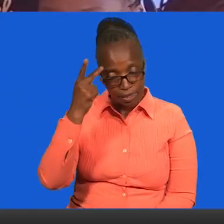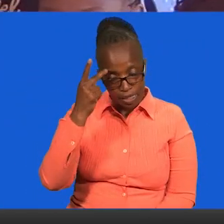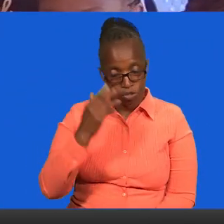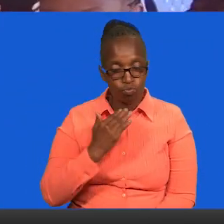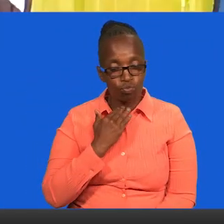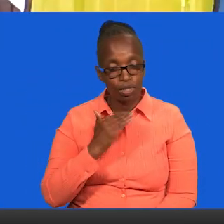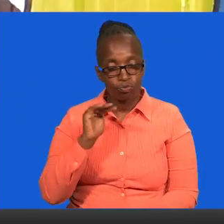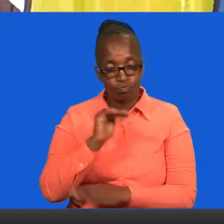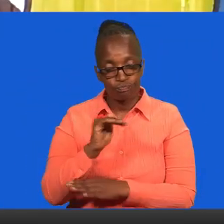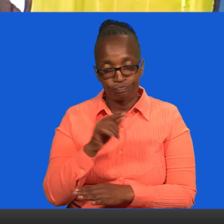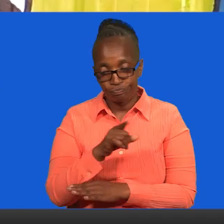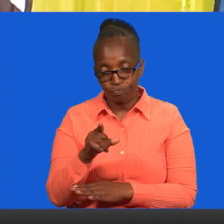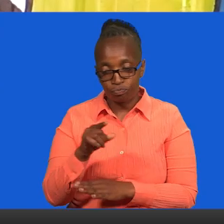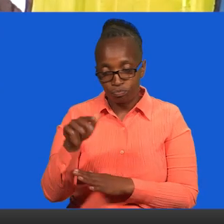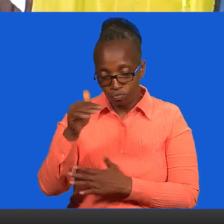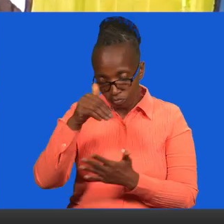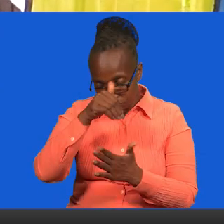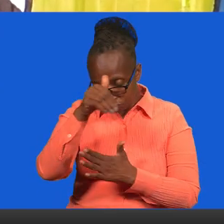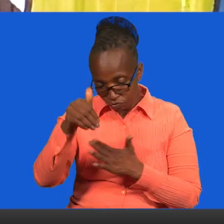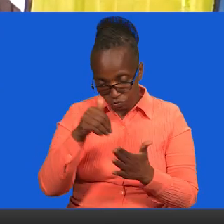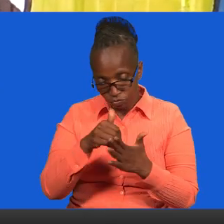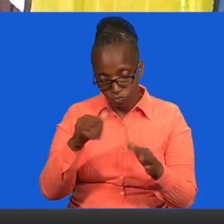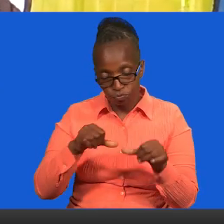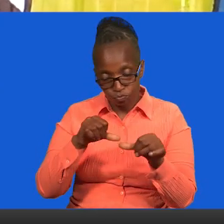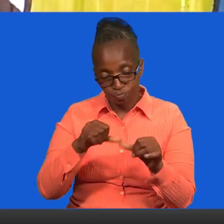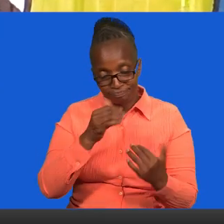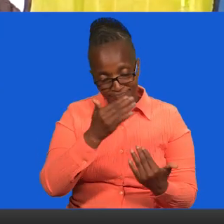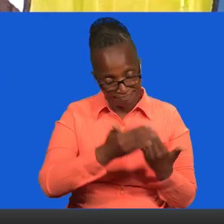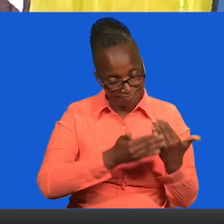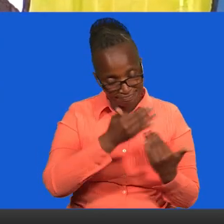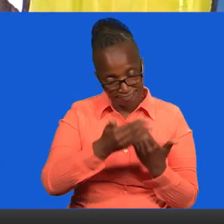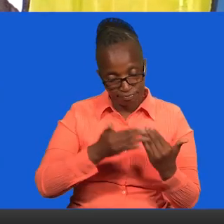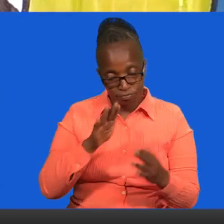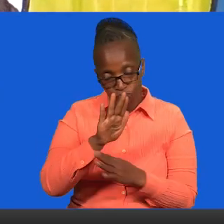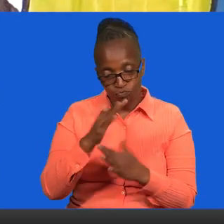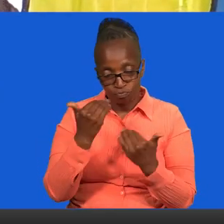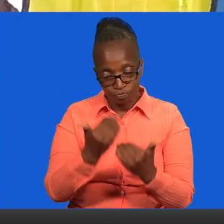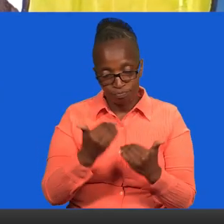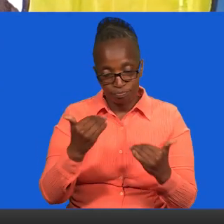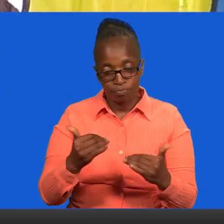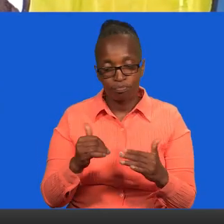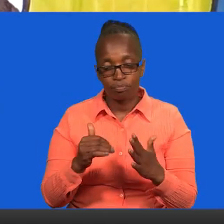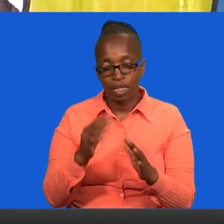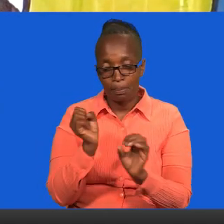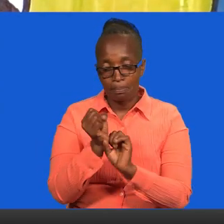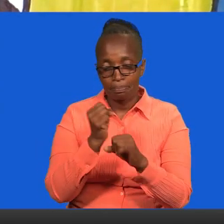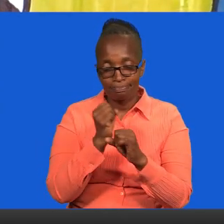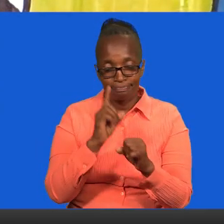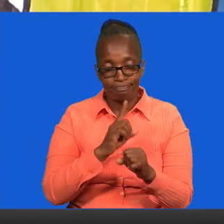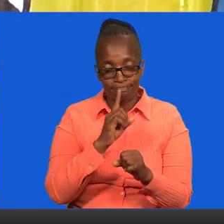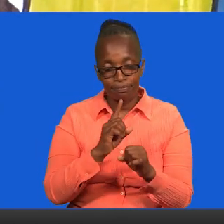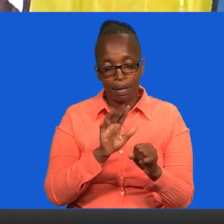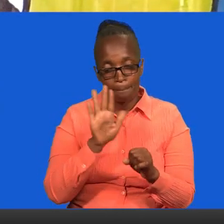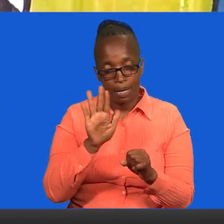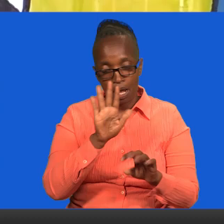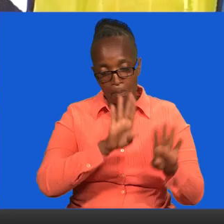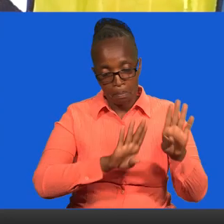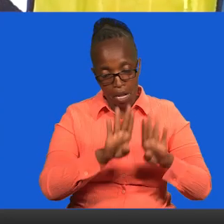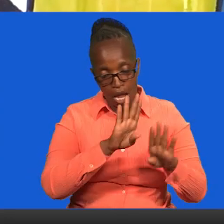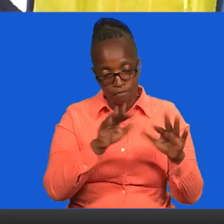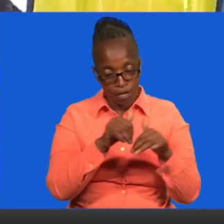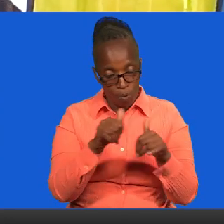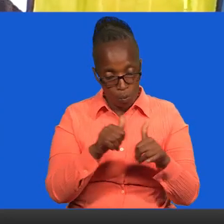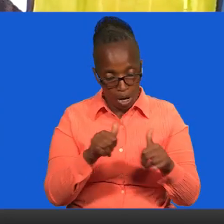wakiwa nyumbani. Wazazi tunawasihi muendelee kulea watoto wenu, muhakikishe wako na tabia